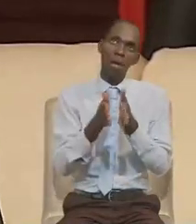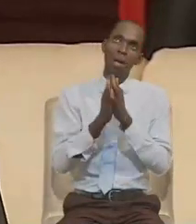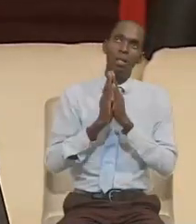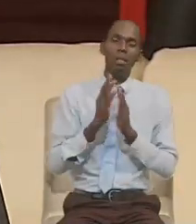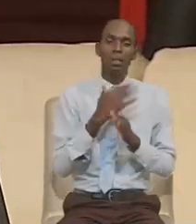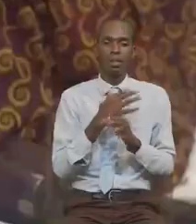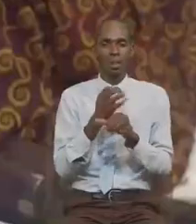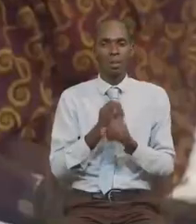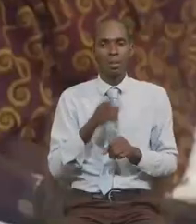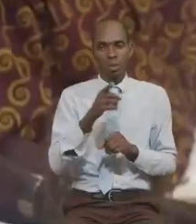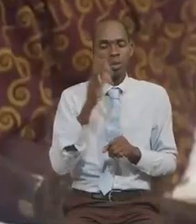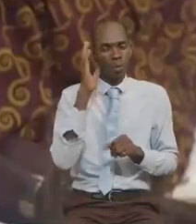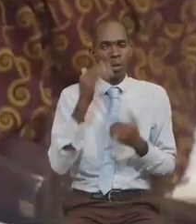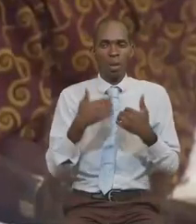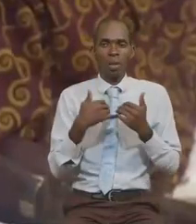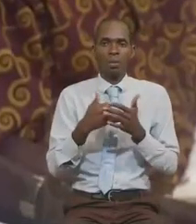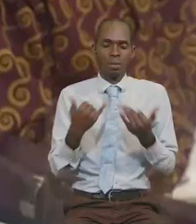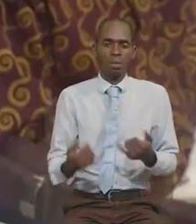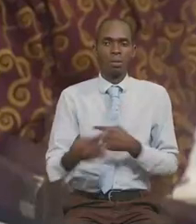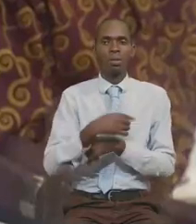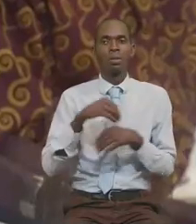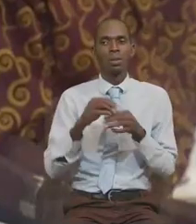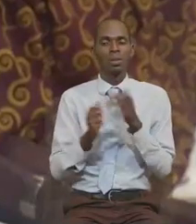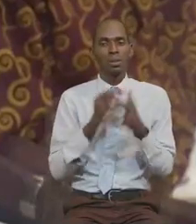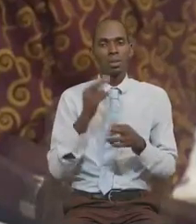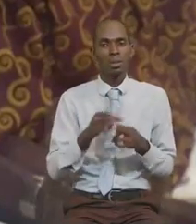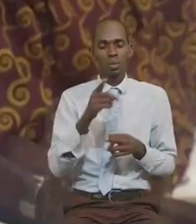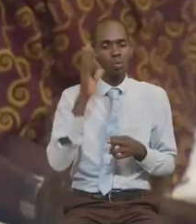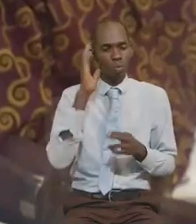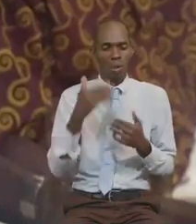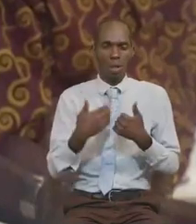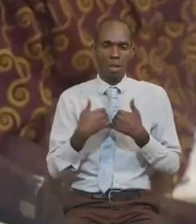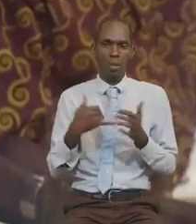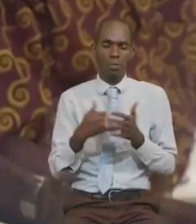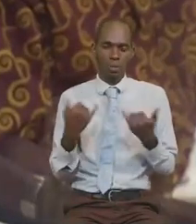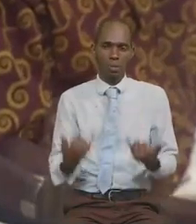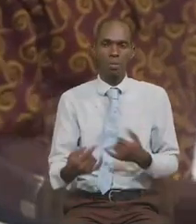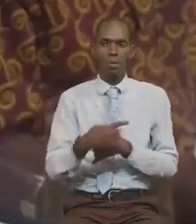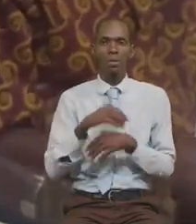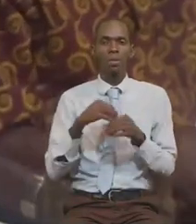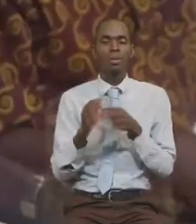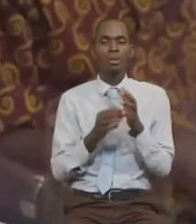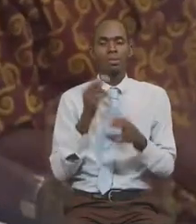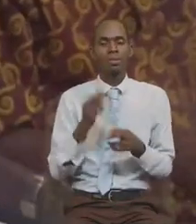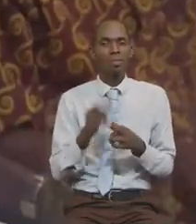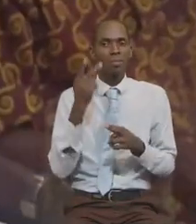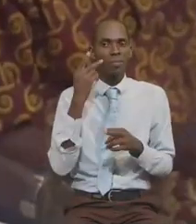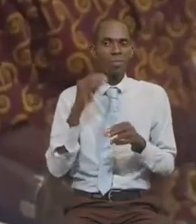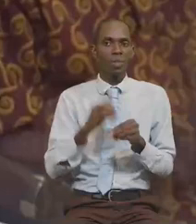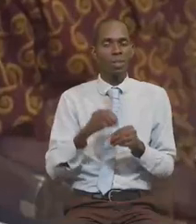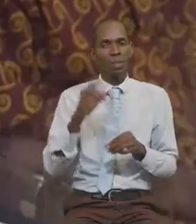l'auras aujourd'hui. J'ai dit tu l'auras aujourd'hui. Et nous dit en Luc chapitre